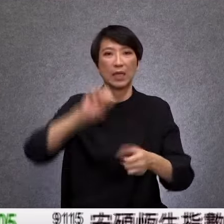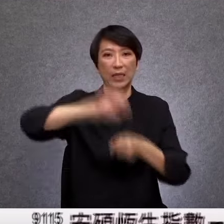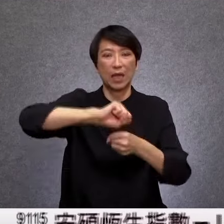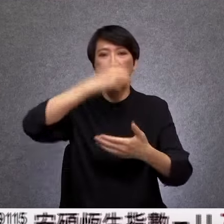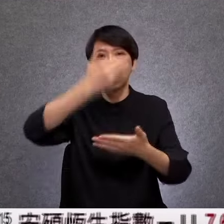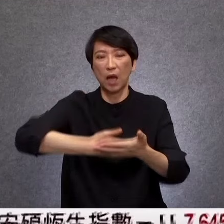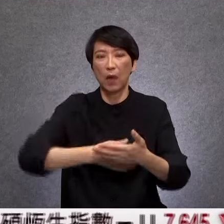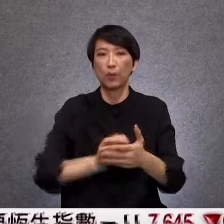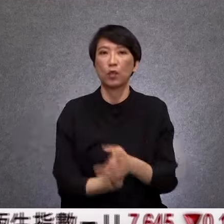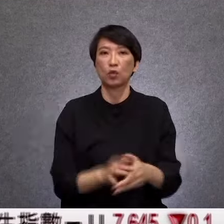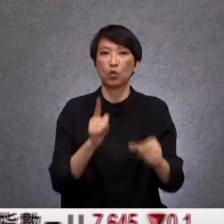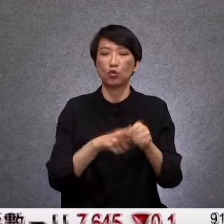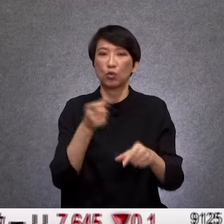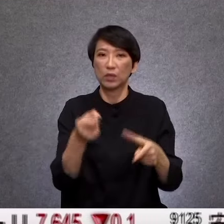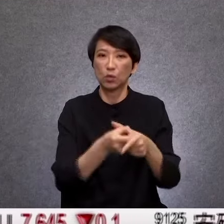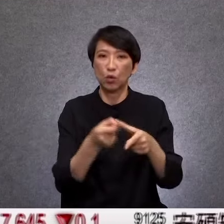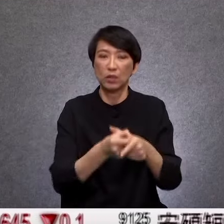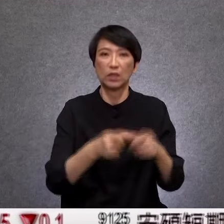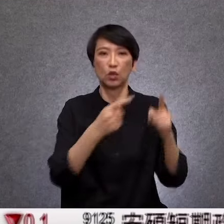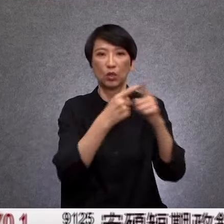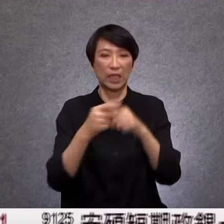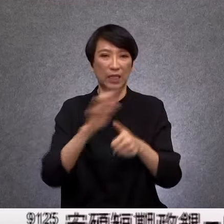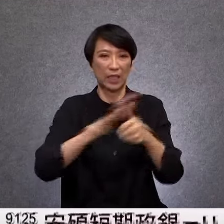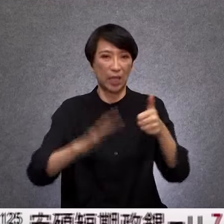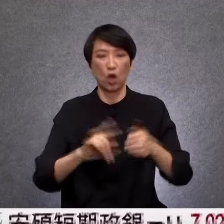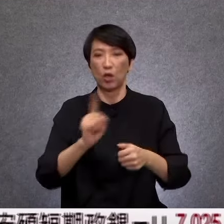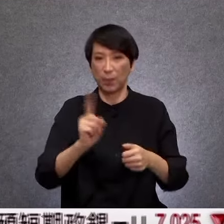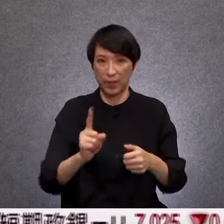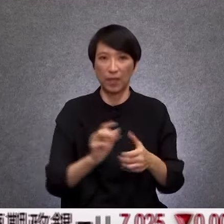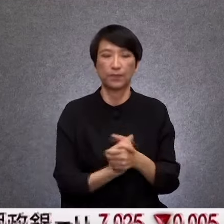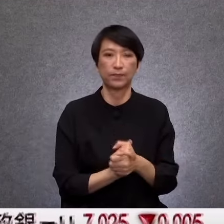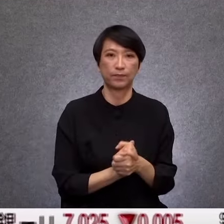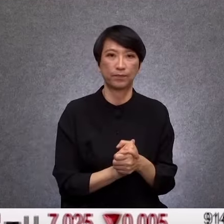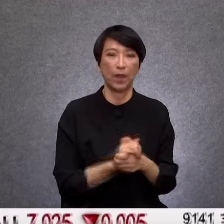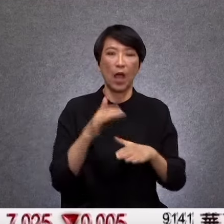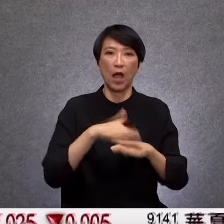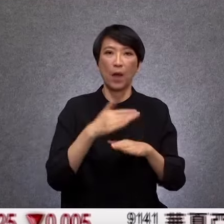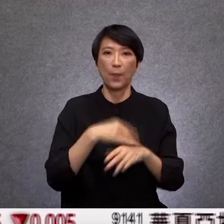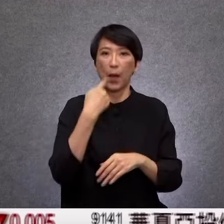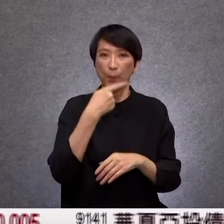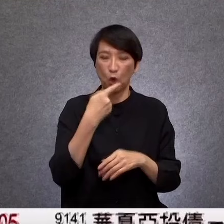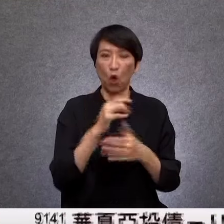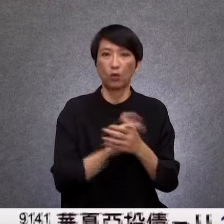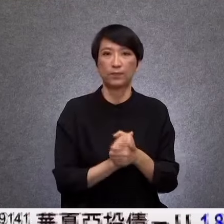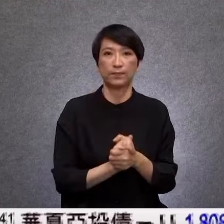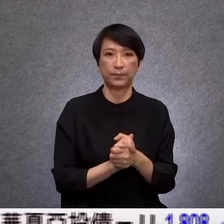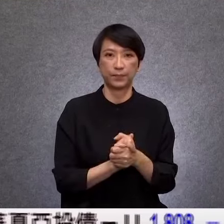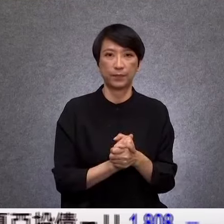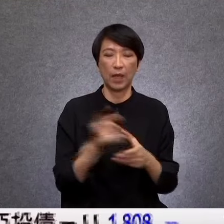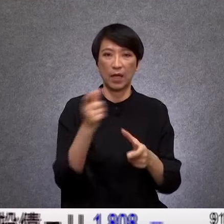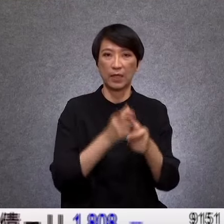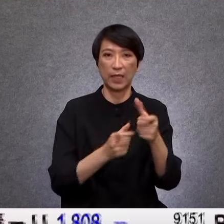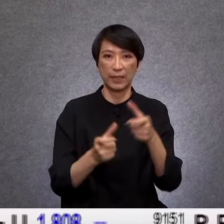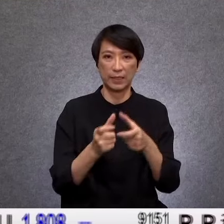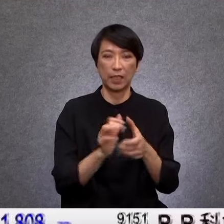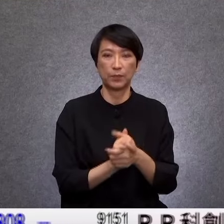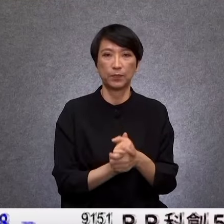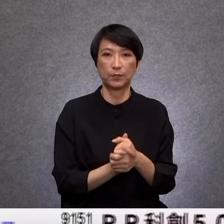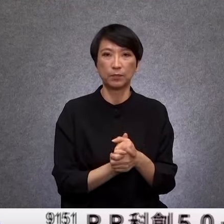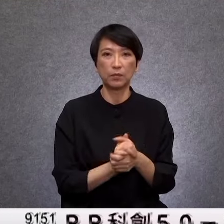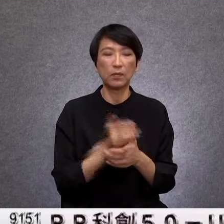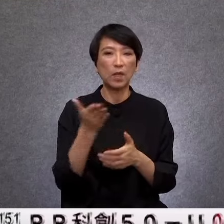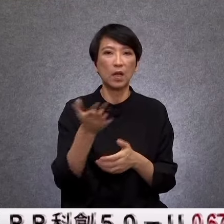考慮呢一啲調整對企業、對中小企、對市民個影響嘅。 好，咁啊頭先講到話